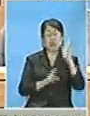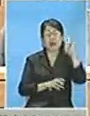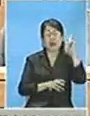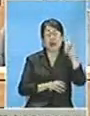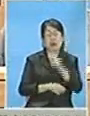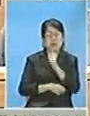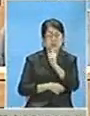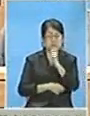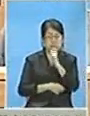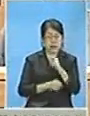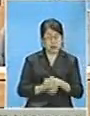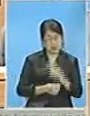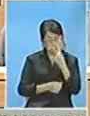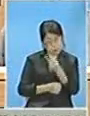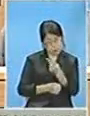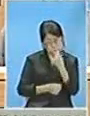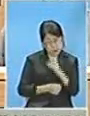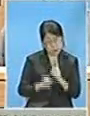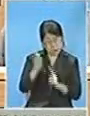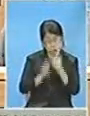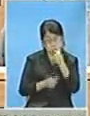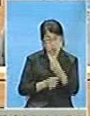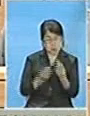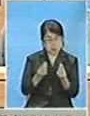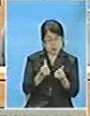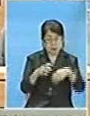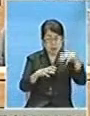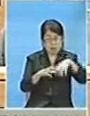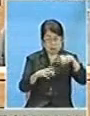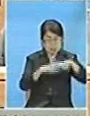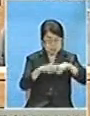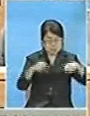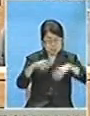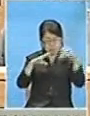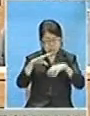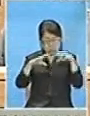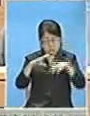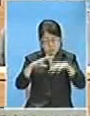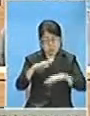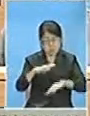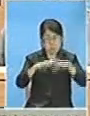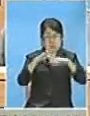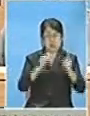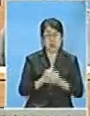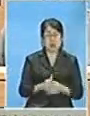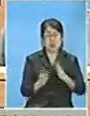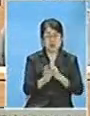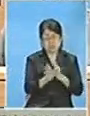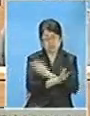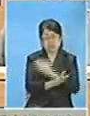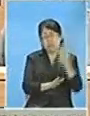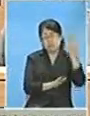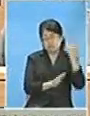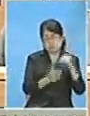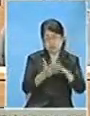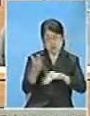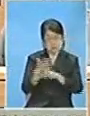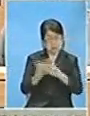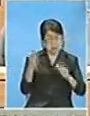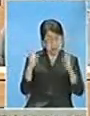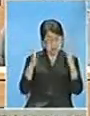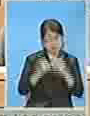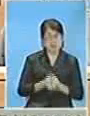อประมวลเหตุการณ์พบว่าการวางกระสอบทรายในท่อระบายน้ำไม่มีแผนการมาตั้งแต่ต้นนั่นประเด็นที่1